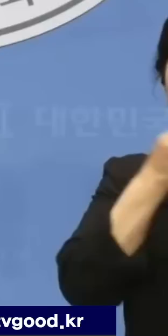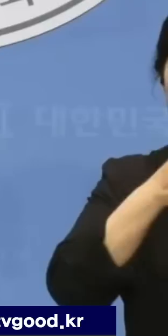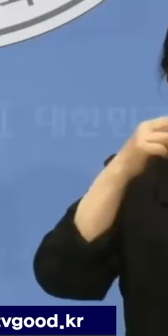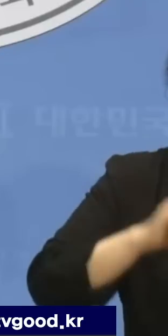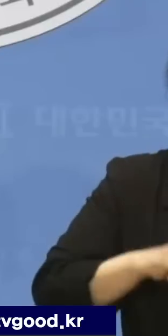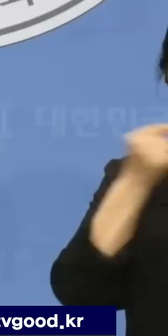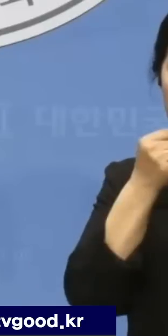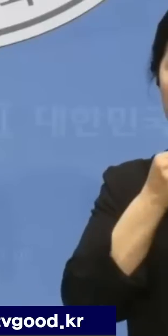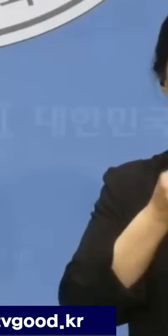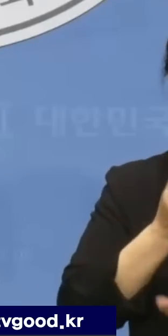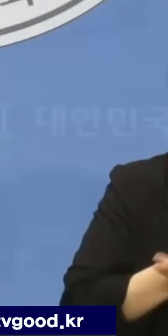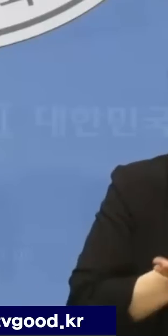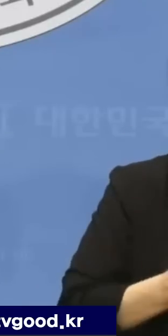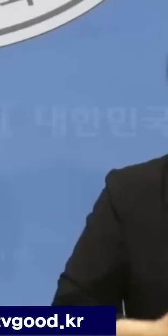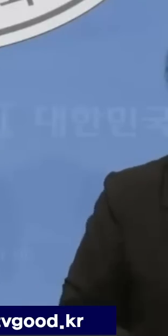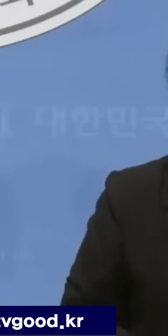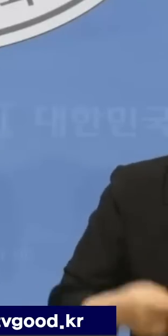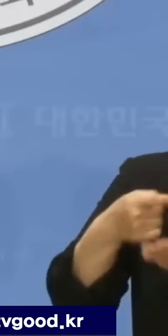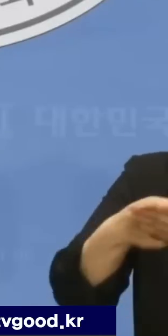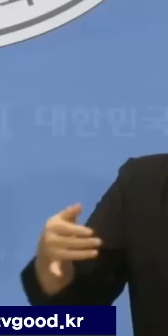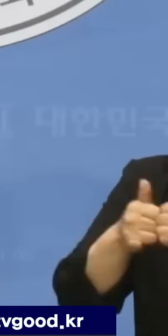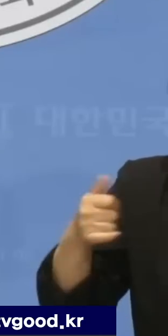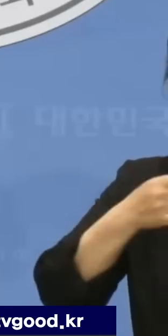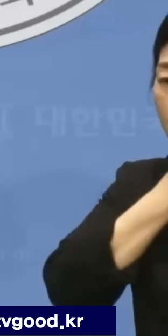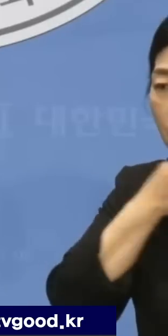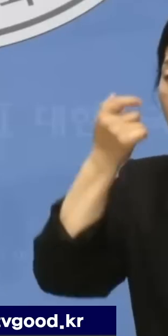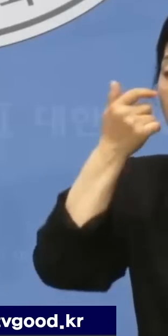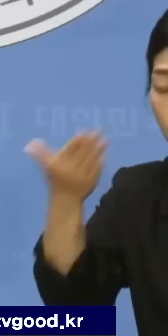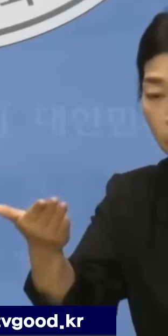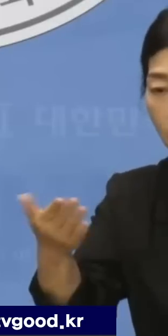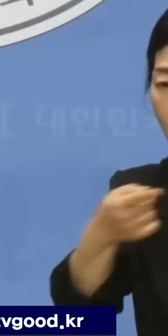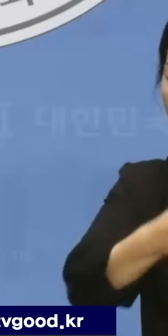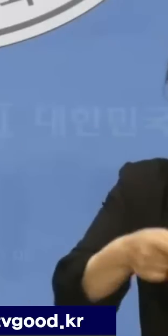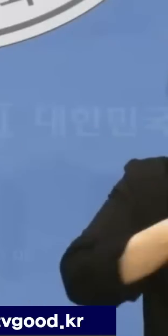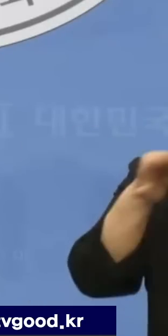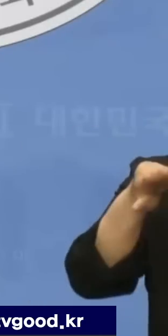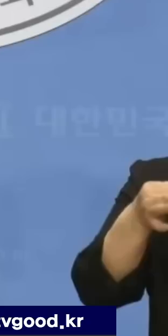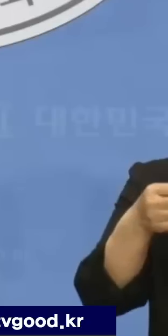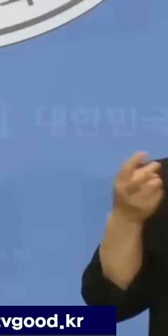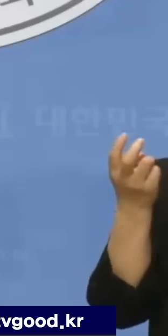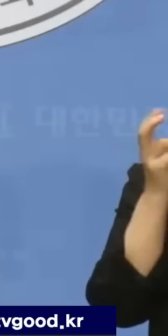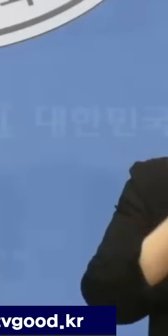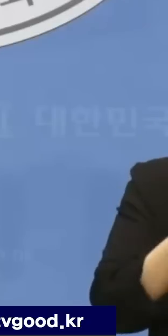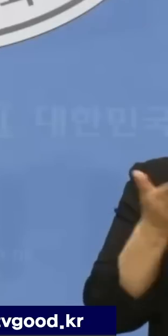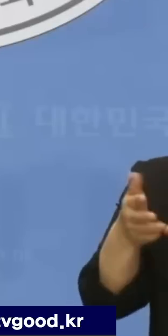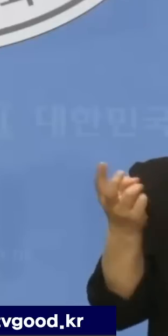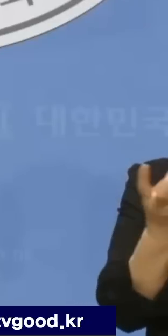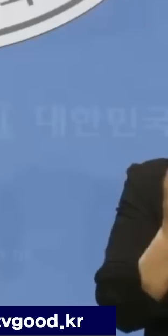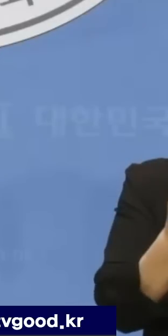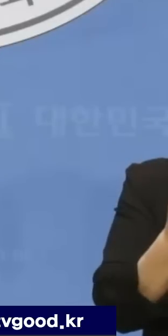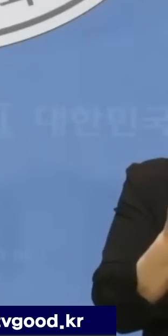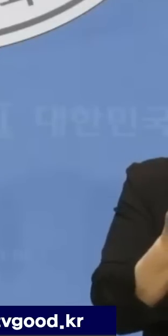수정돼야 합니다 피해자측 의견을 경청해서 피해 보증금 보전대책을 대책을 조속히